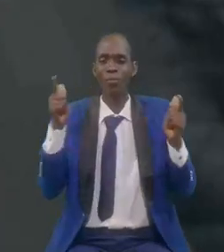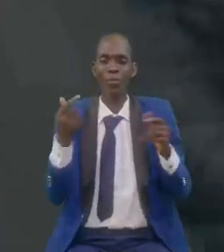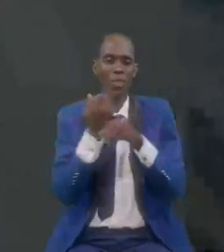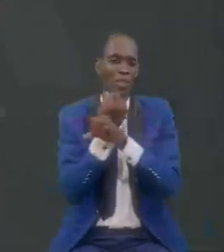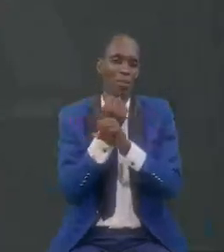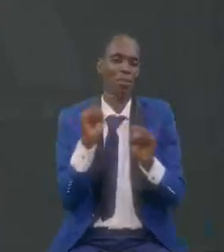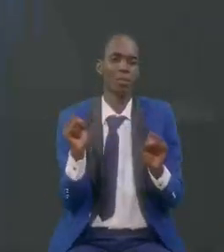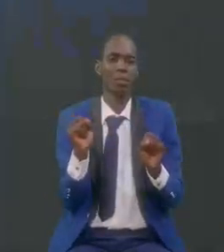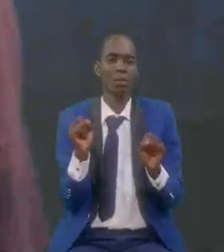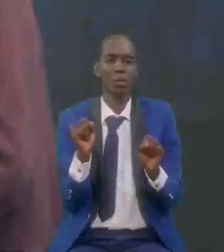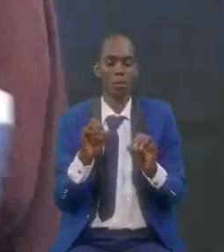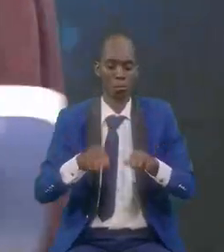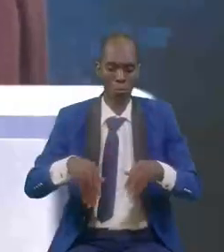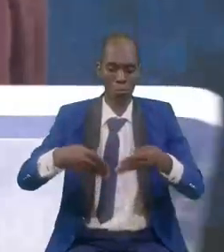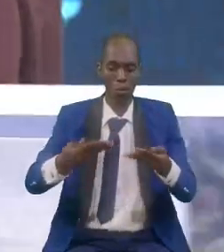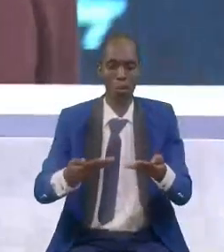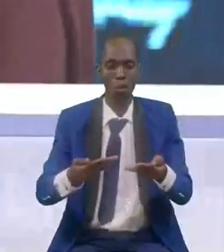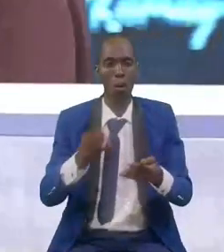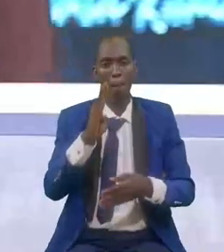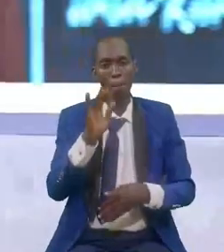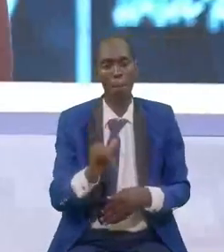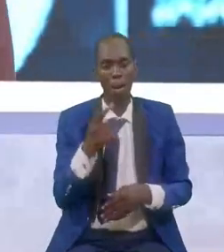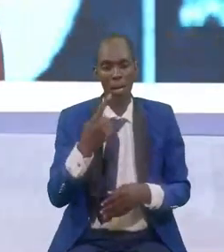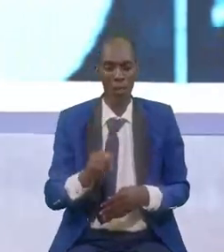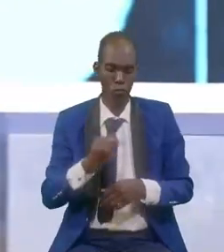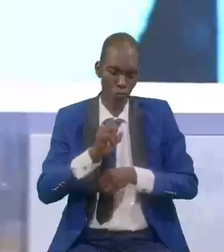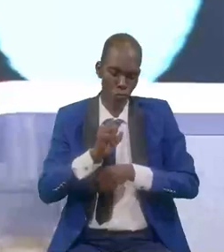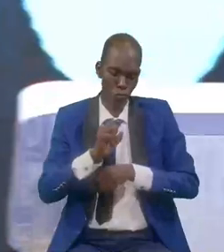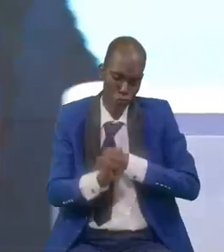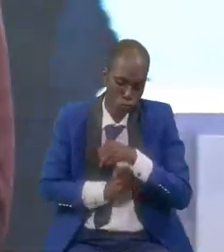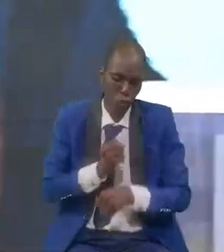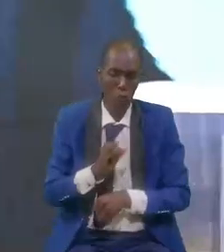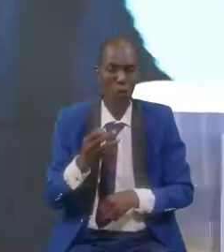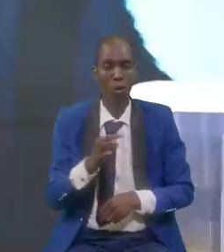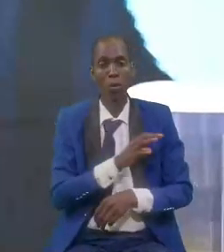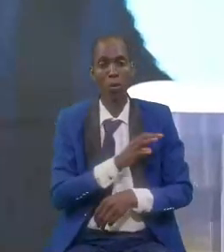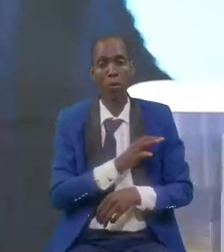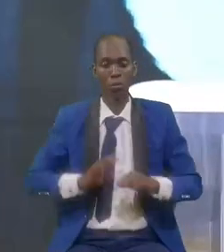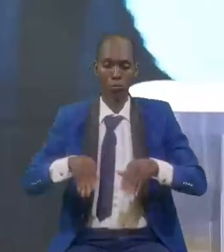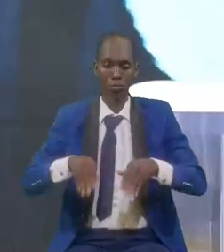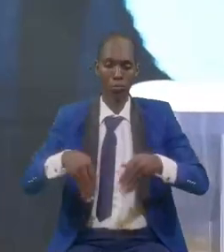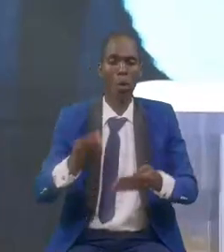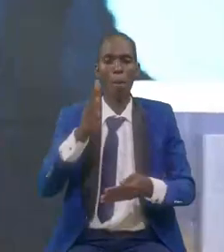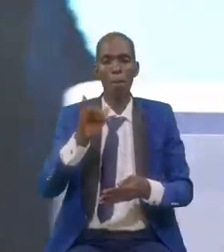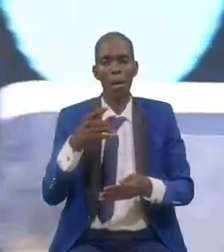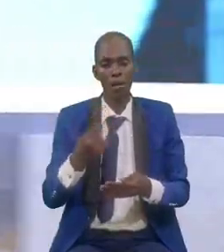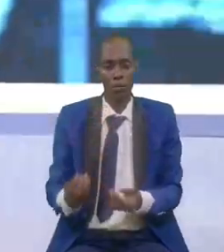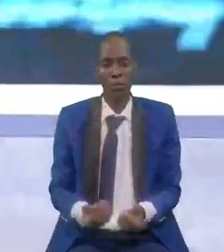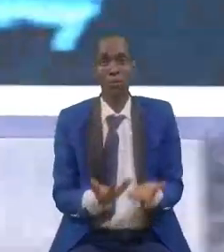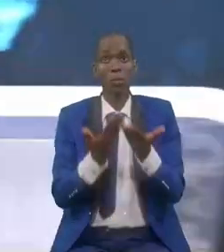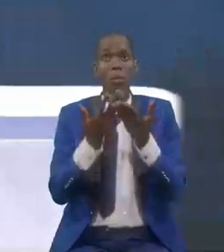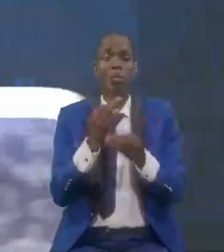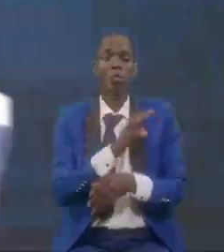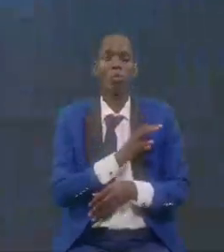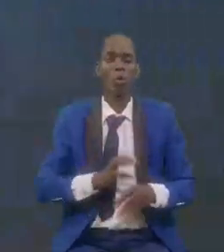salut pourvu par la souffrance de Christ, par le sacrifice de Christ,